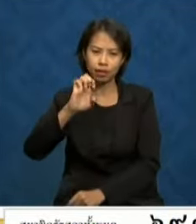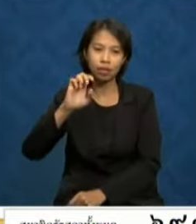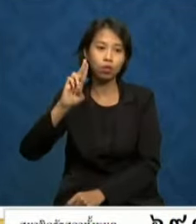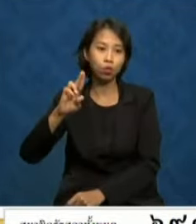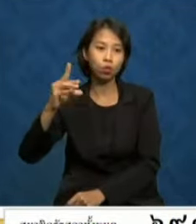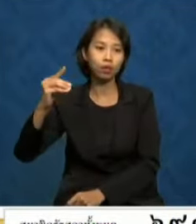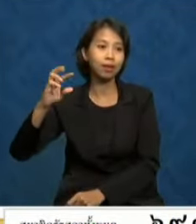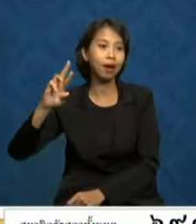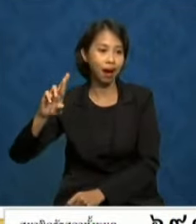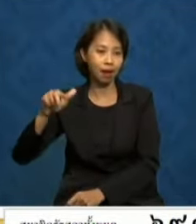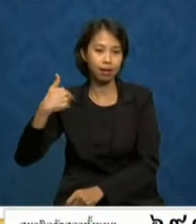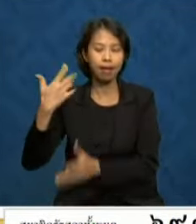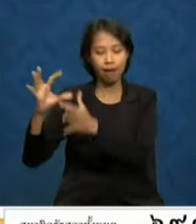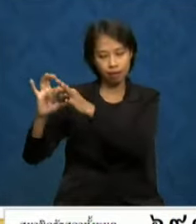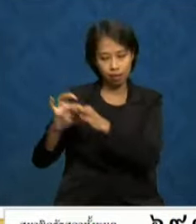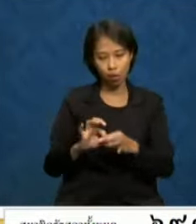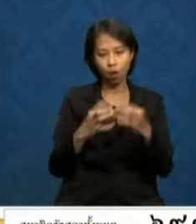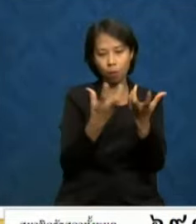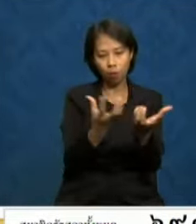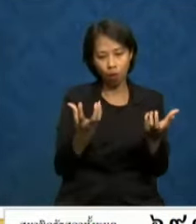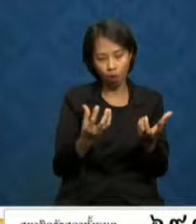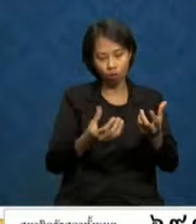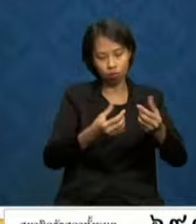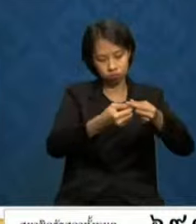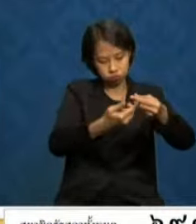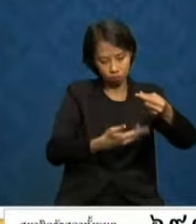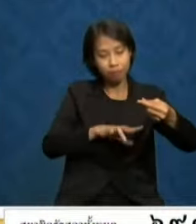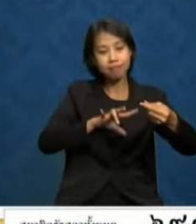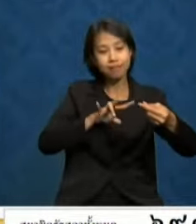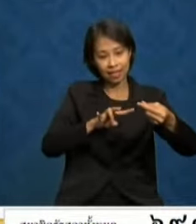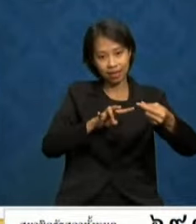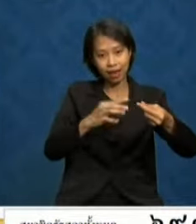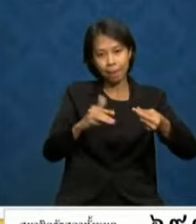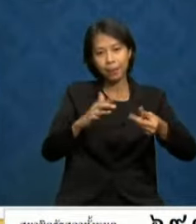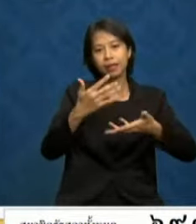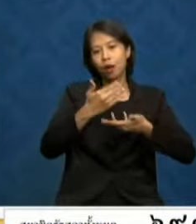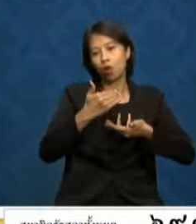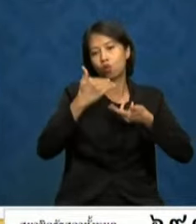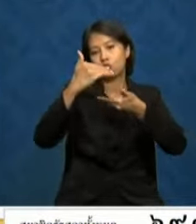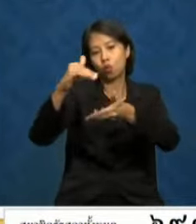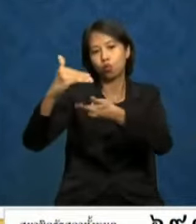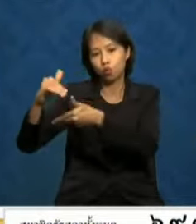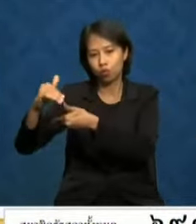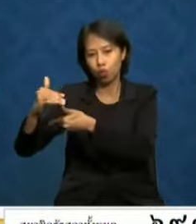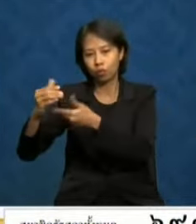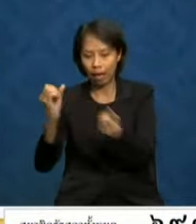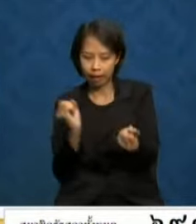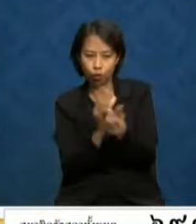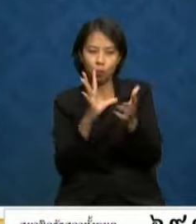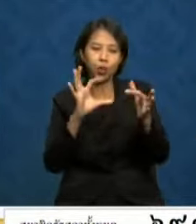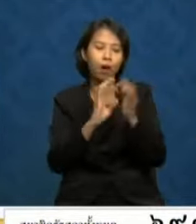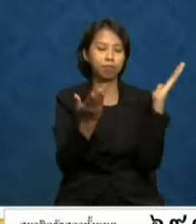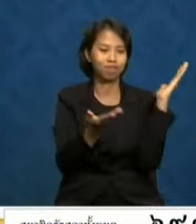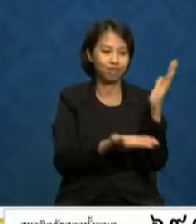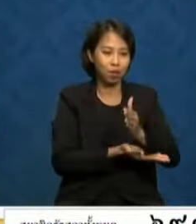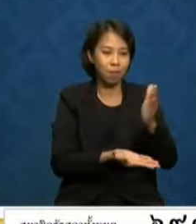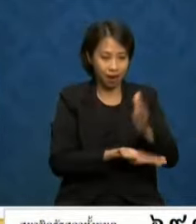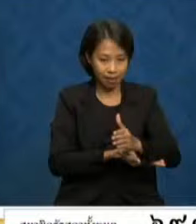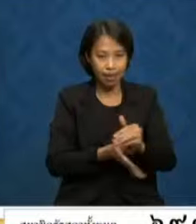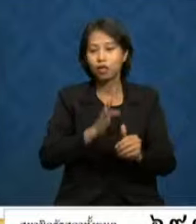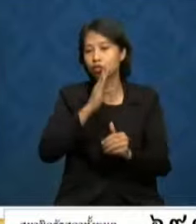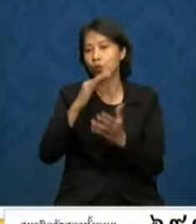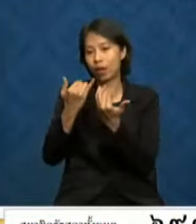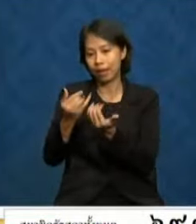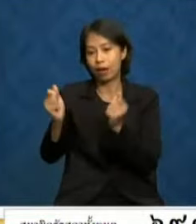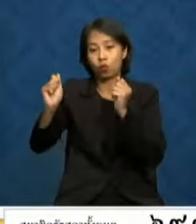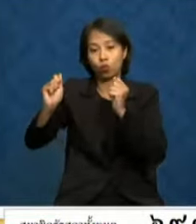ก็เกี่ยวข้องกับผลิตภัณฑ์อีก7ตัวนะครับที่เราส่งออกไปแล้วเกี่ยวข้องกับการตัดไม้ทำลายป่าถ้าเราอาศัย PCA